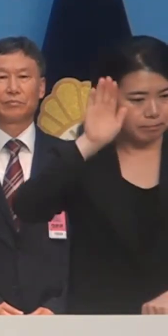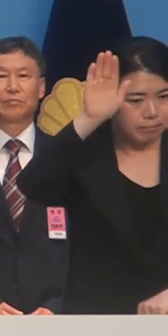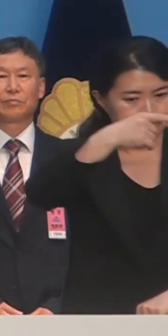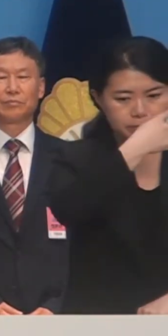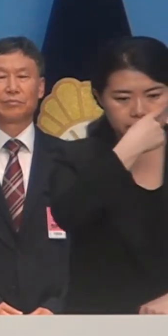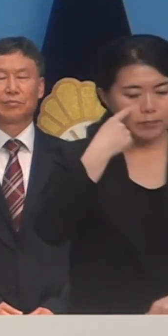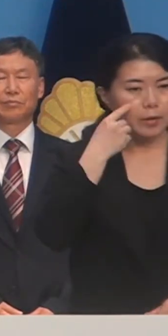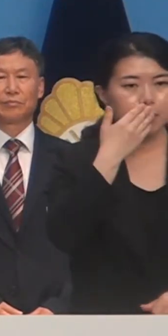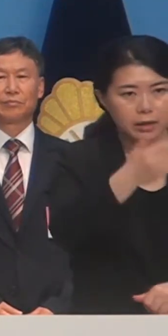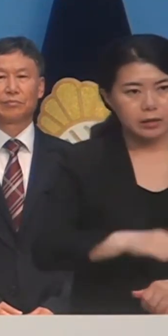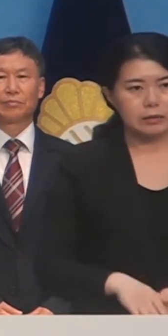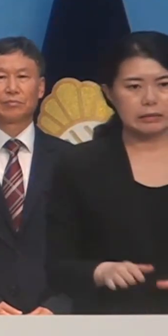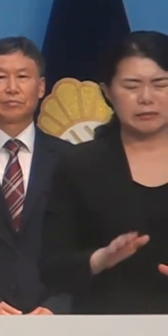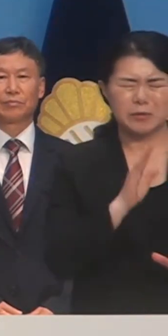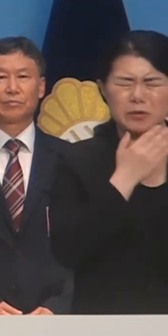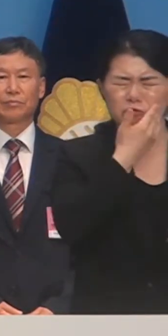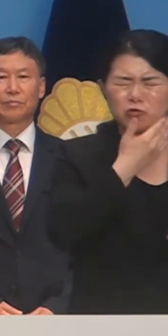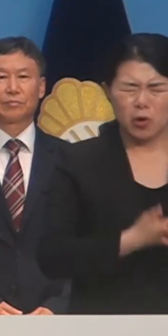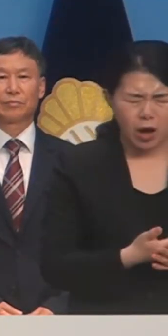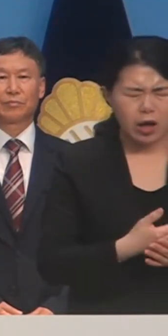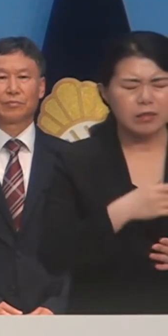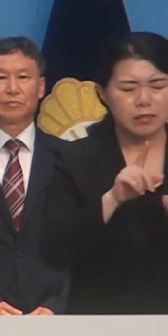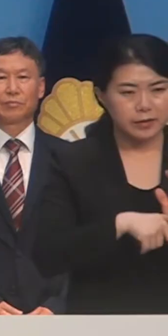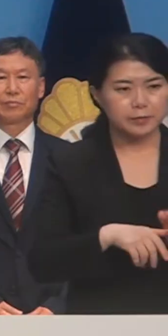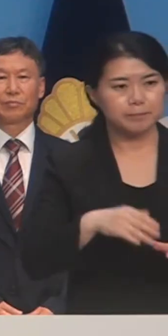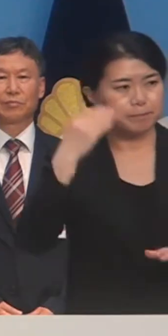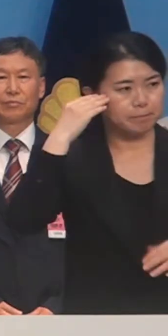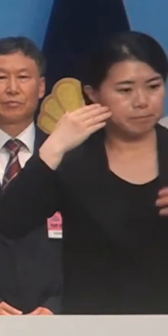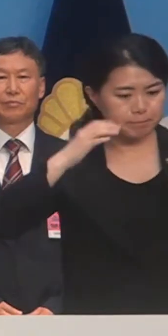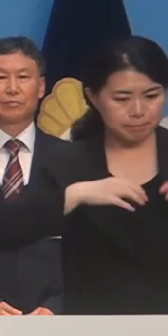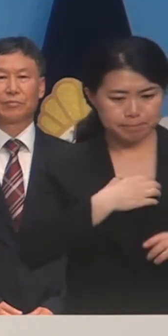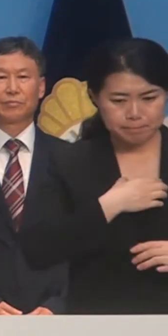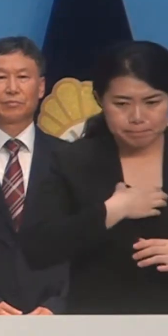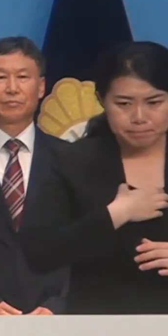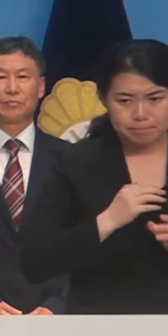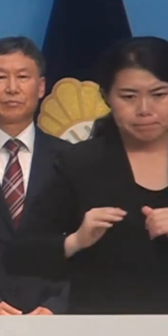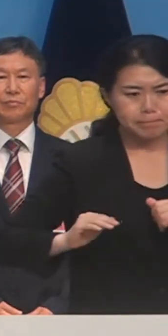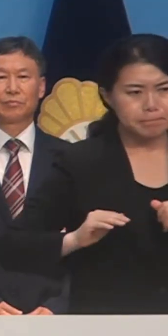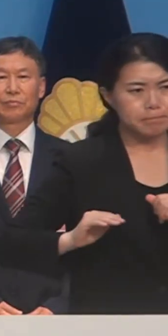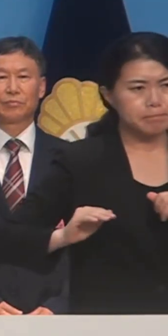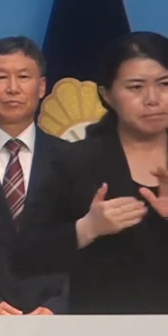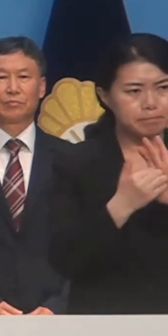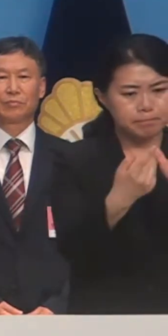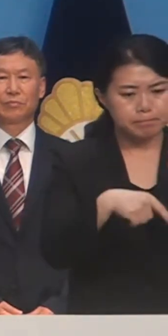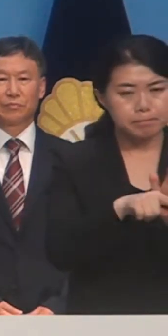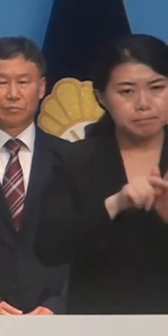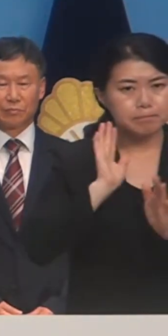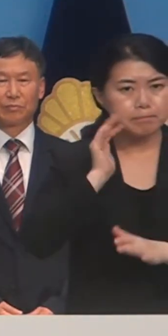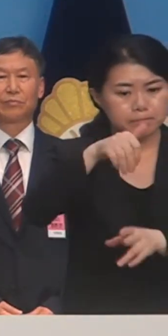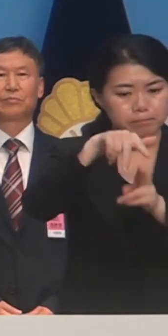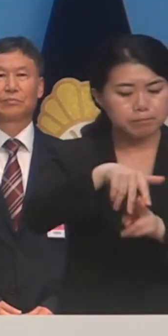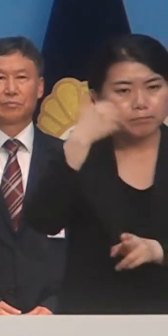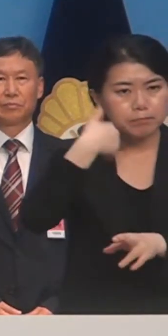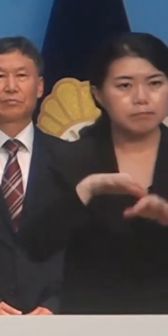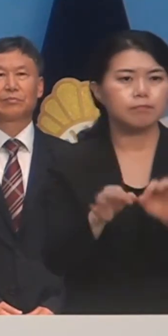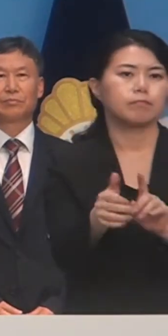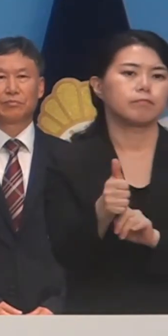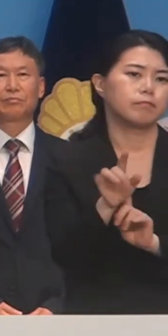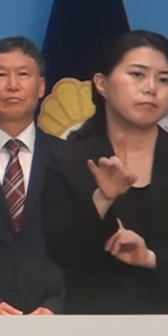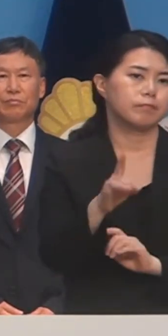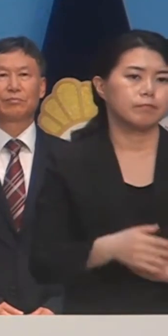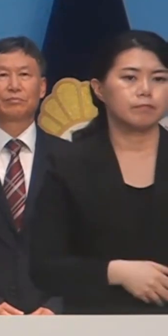있다. 절체절명의 위기에 빠진 대한민국을 지켜낼 수 있는 대통령 후보는 오직